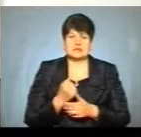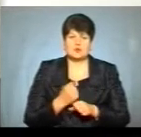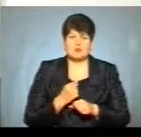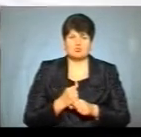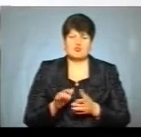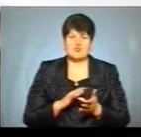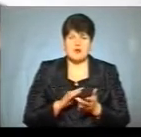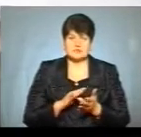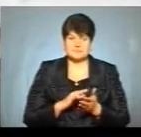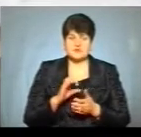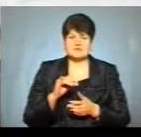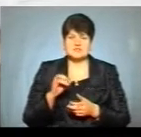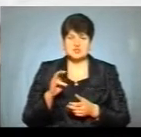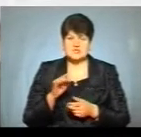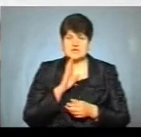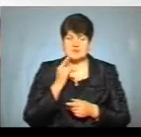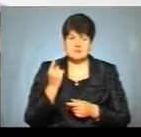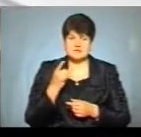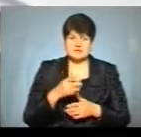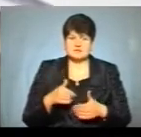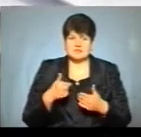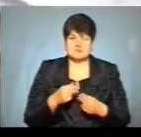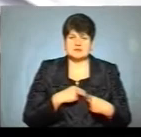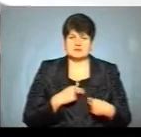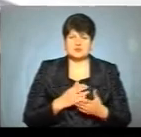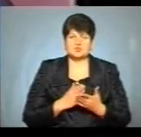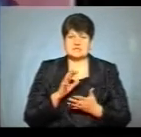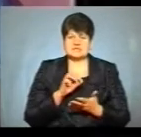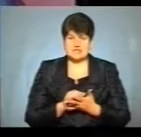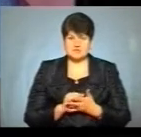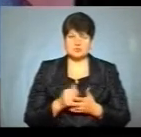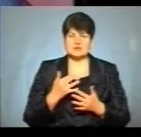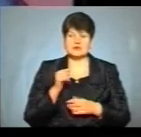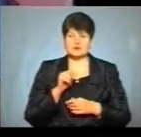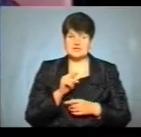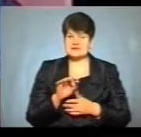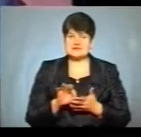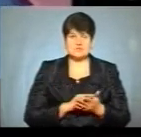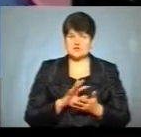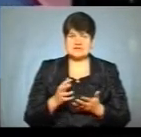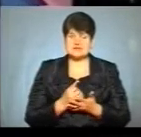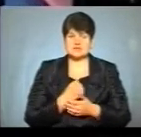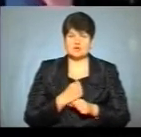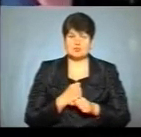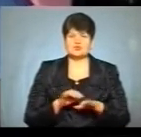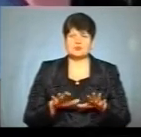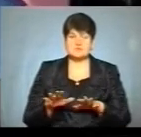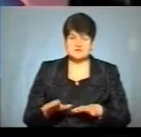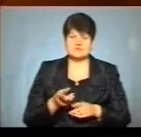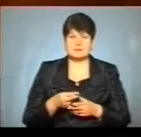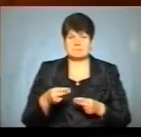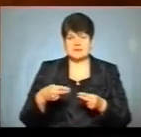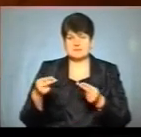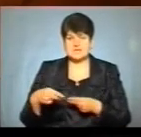бухгалтера. У січні дівчина вперше зверталася до працівників служби зайнятості. Оскільки тоді відразу не знайшли для неї робочого місця, вона